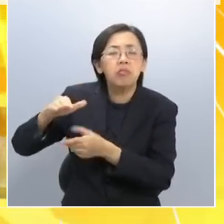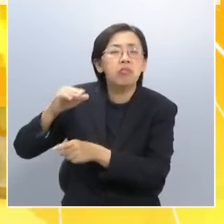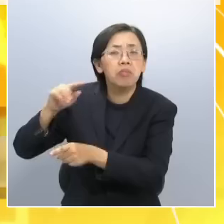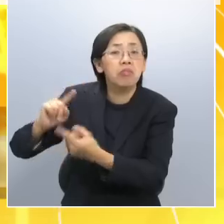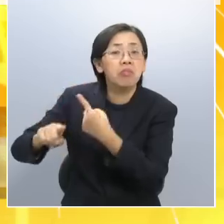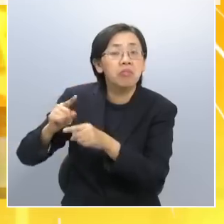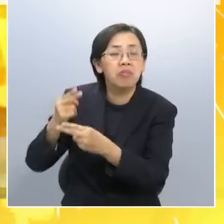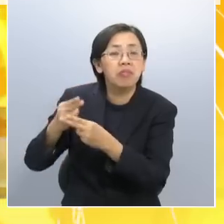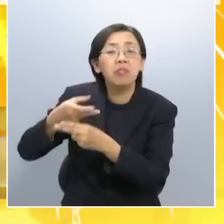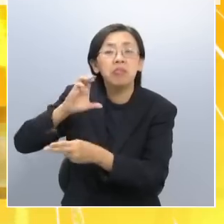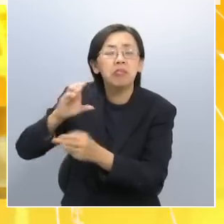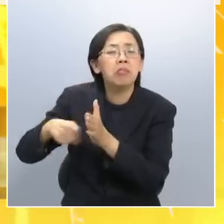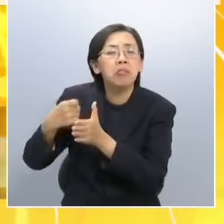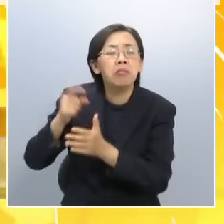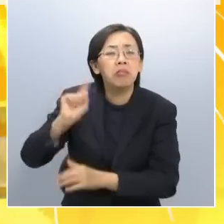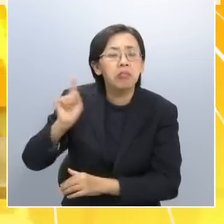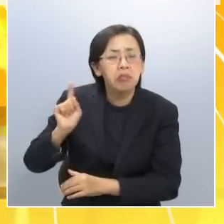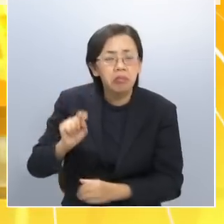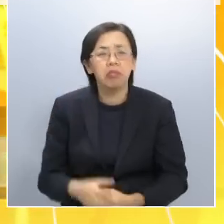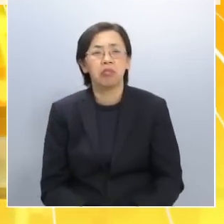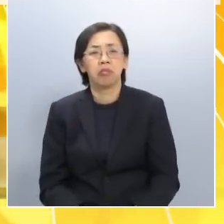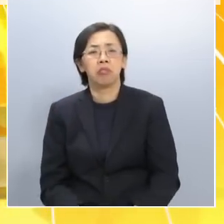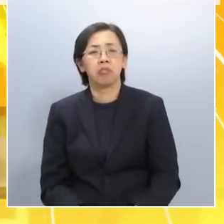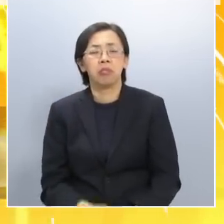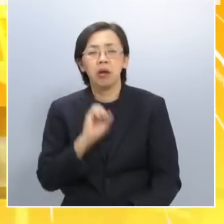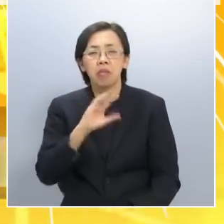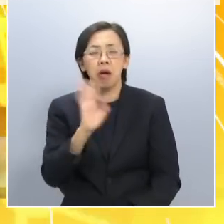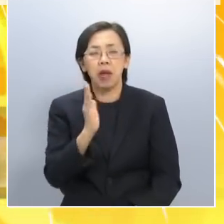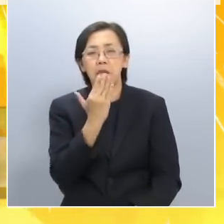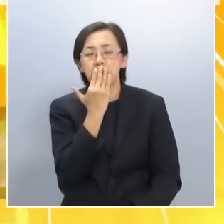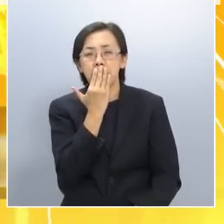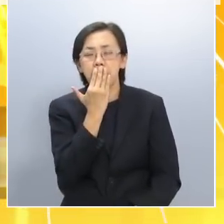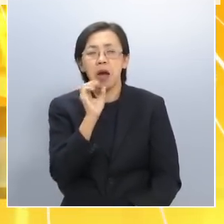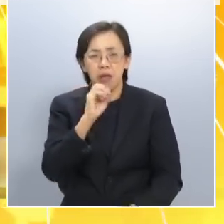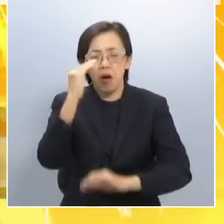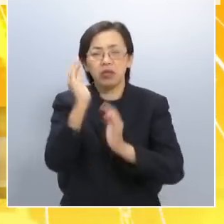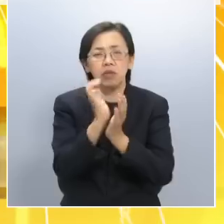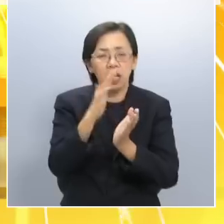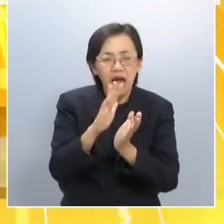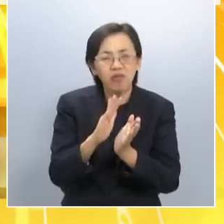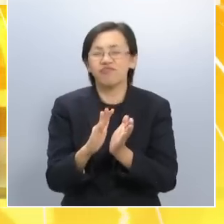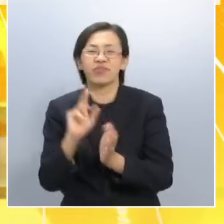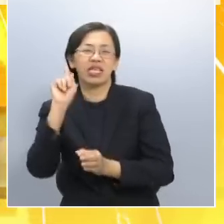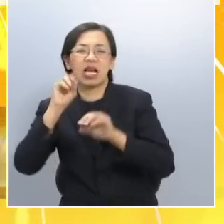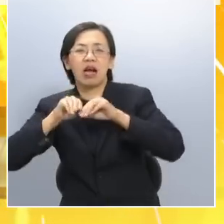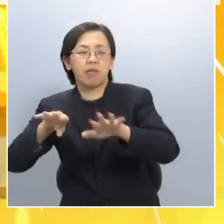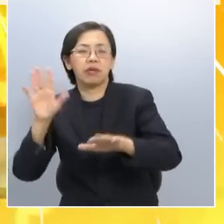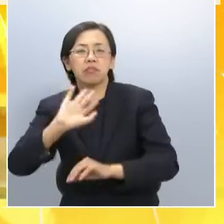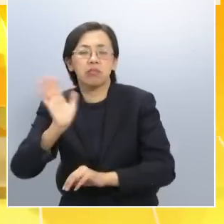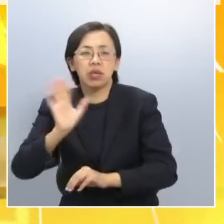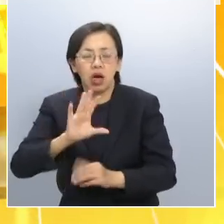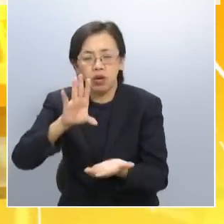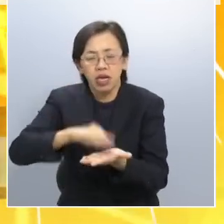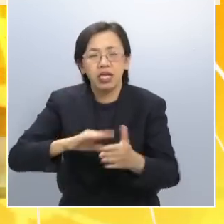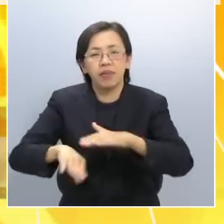พื่อนที่ชื่อแก้วเนี่ยเพราะอะไรขอไม่เปิดเผยคือบอกกับตำรวจแล้วแต่ไม่ขอเปิดเผยเอาไปรวมเอาไว้